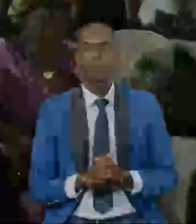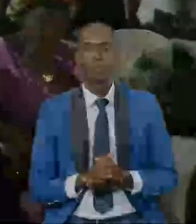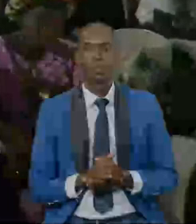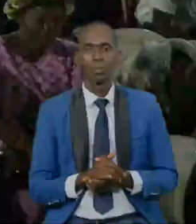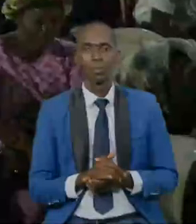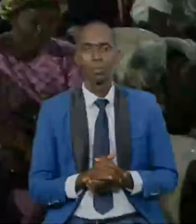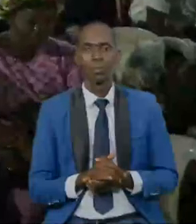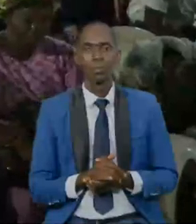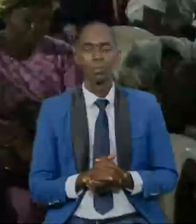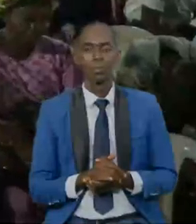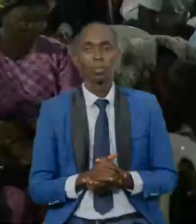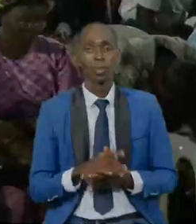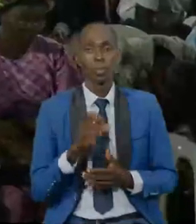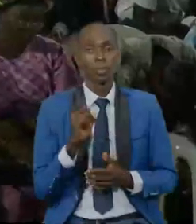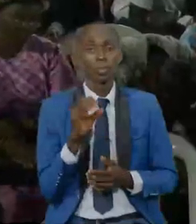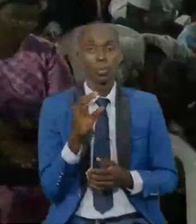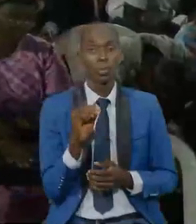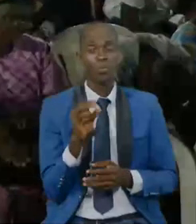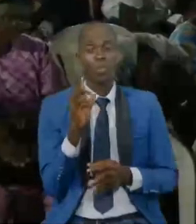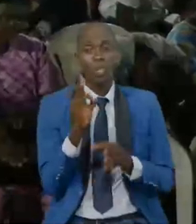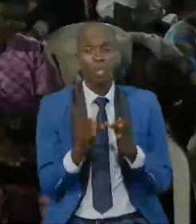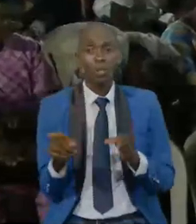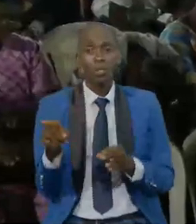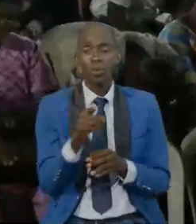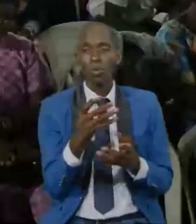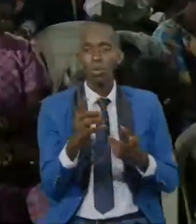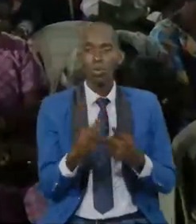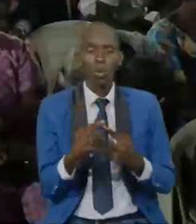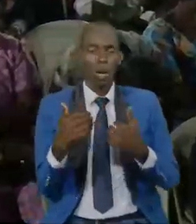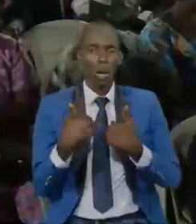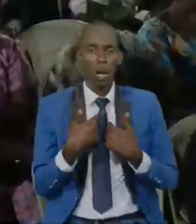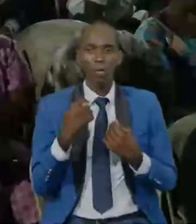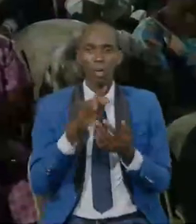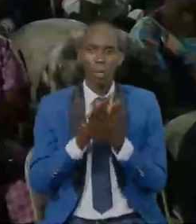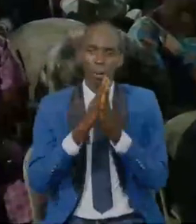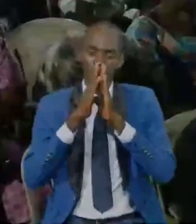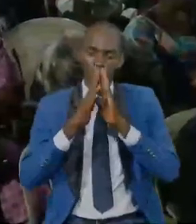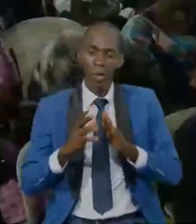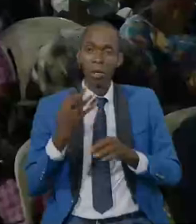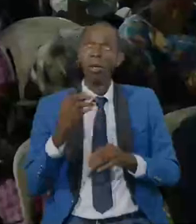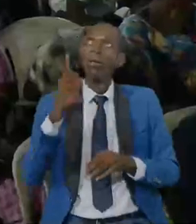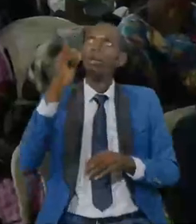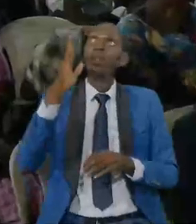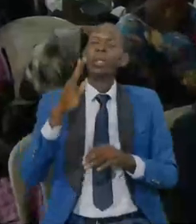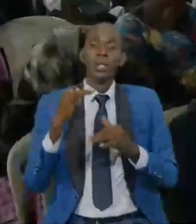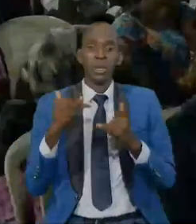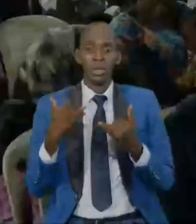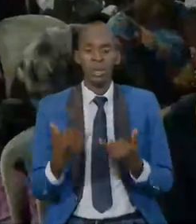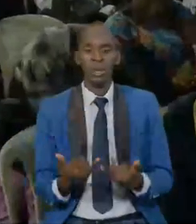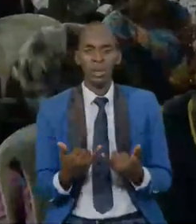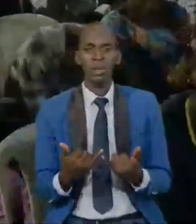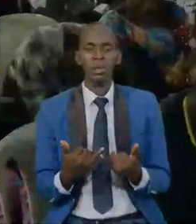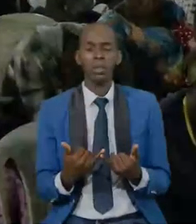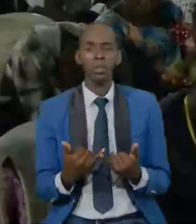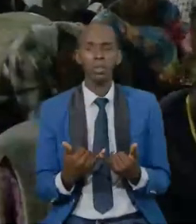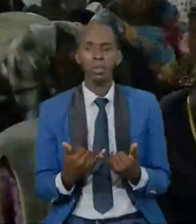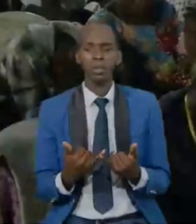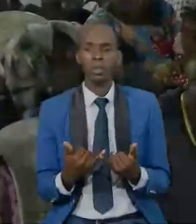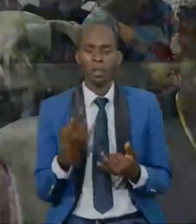Donc si tu veux avoir la paix de Dieu pour toi